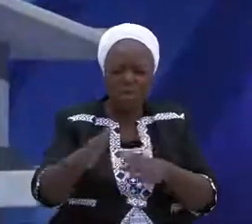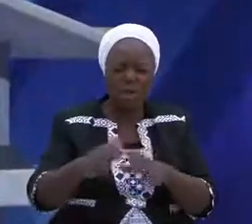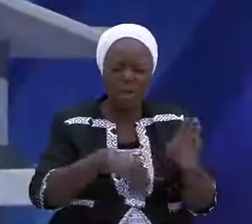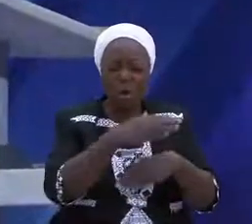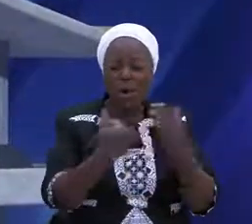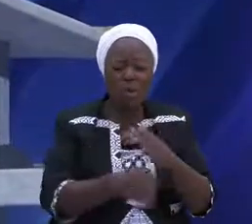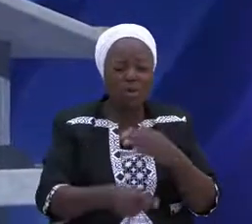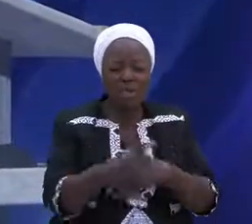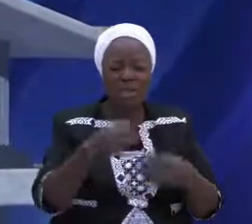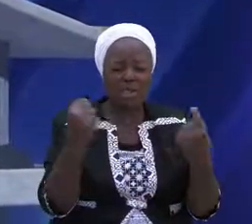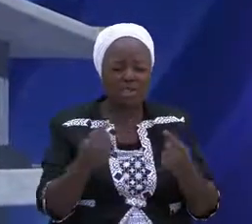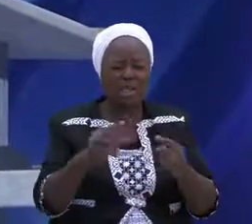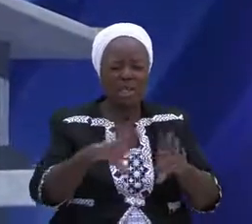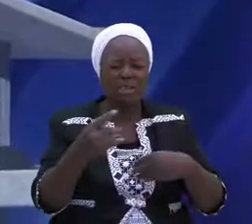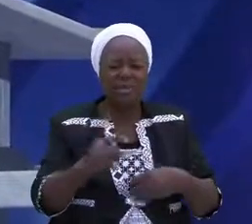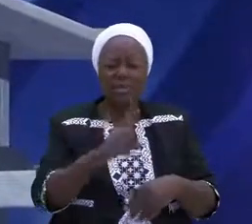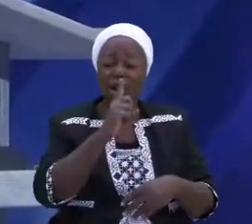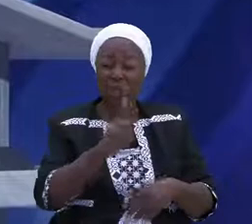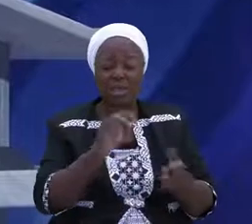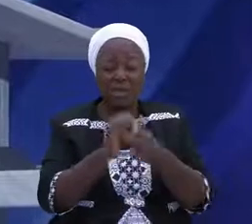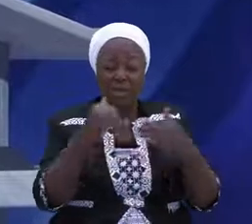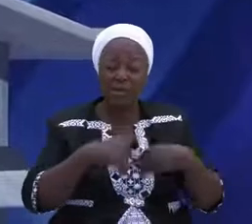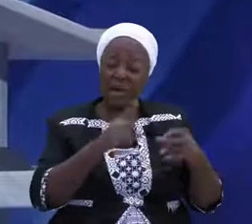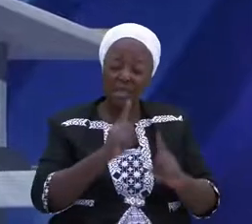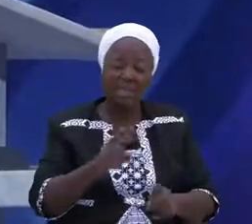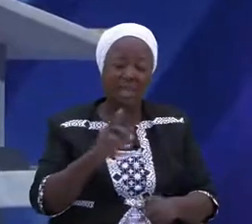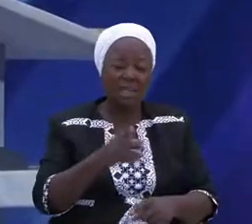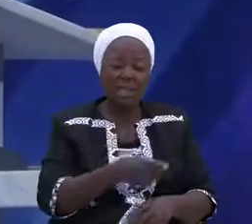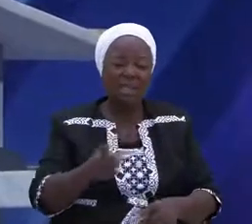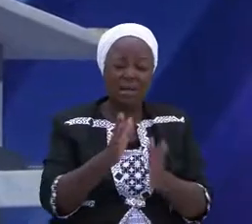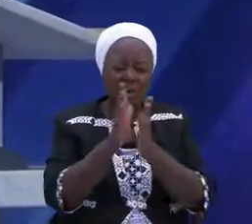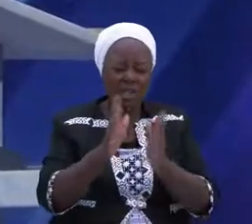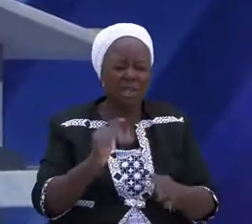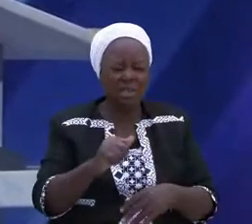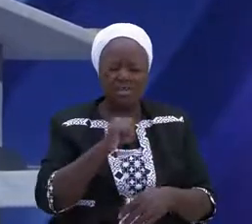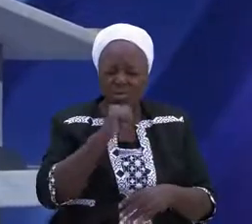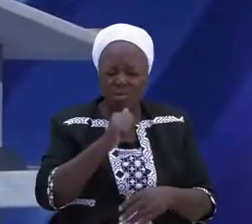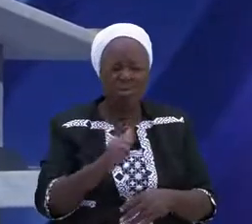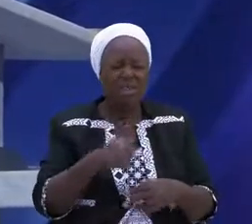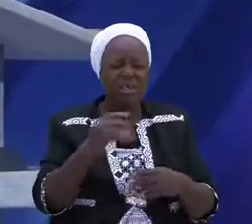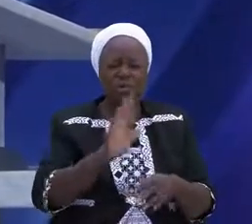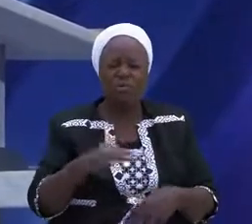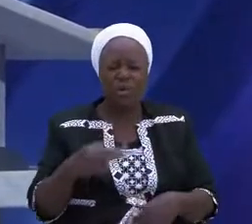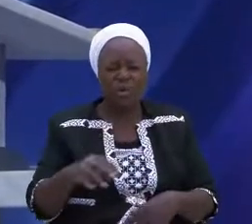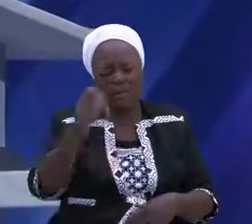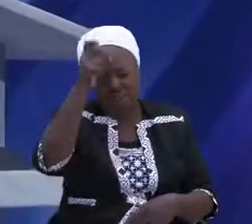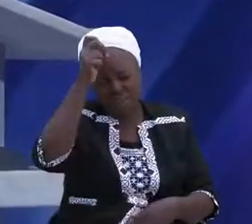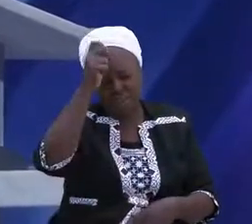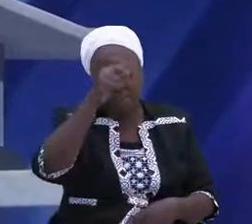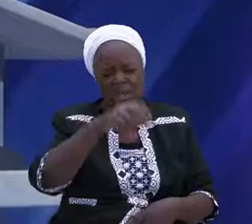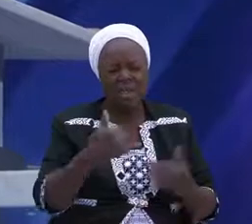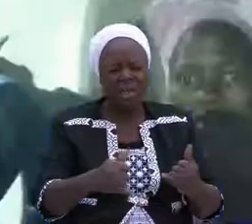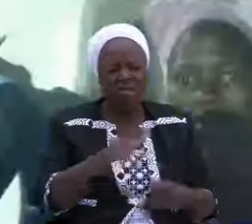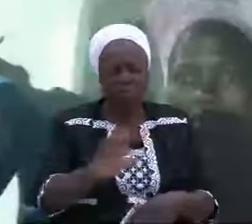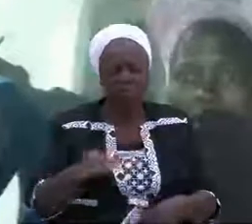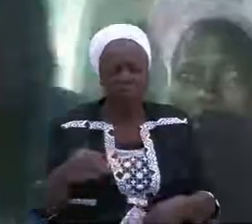Lave tous leurs péchés. Donne l'assurance que tu as exaucé leurs prières, qu'ils ne sont plus enfants du diable, mais ils sont maintenant